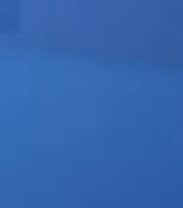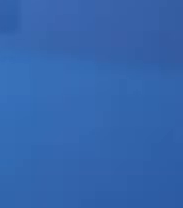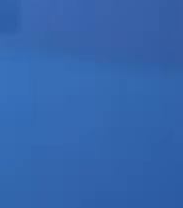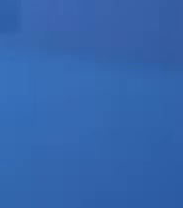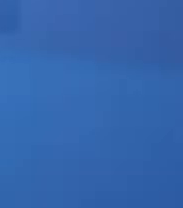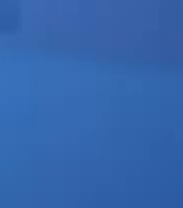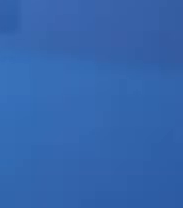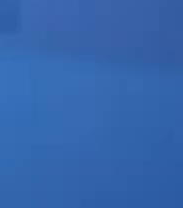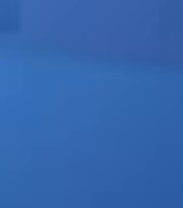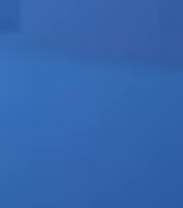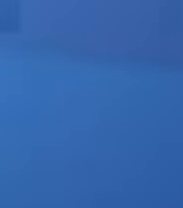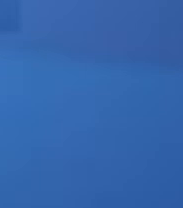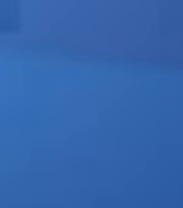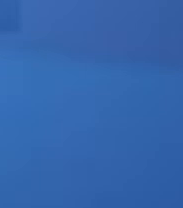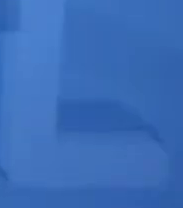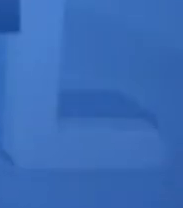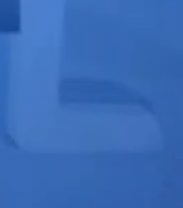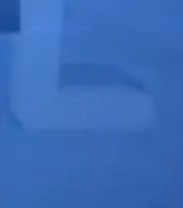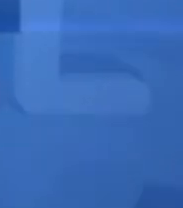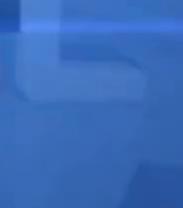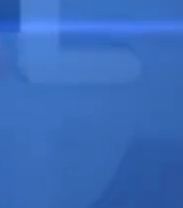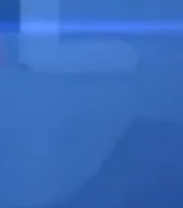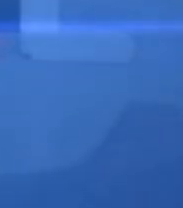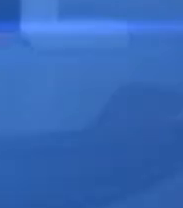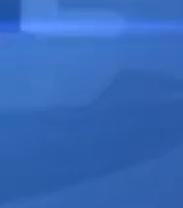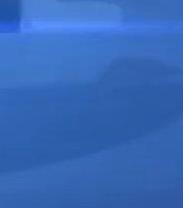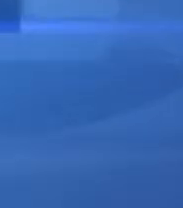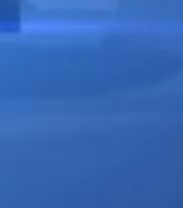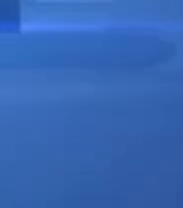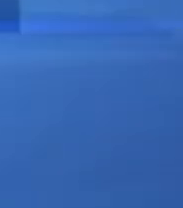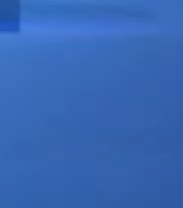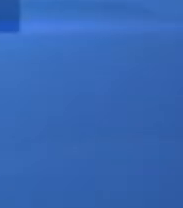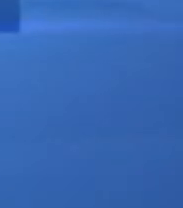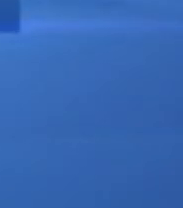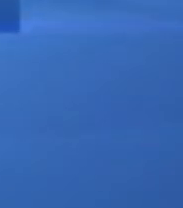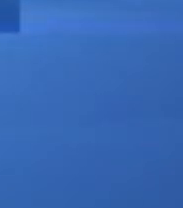Acest program este destinat